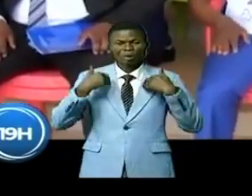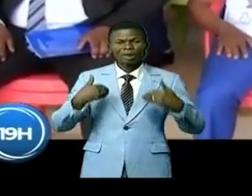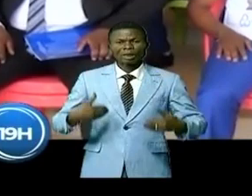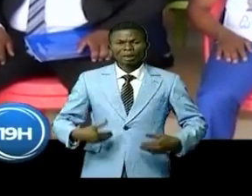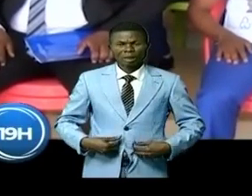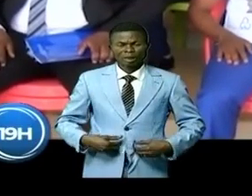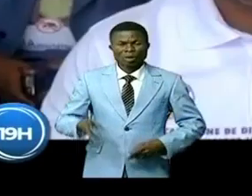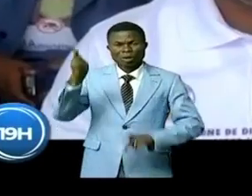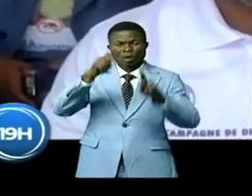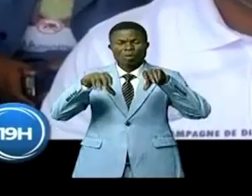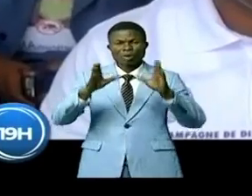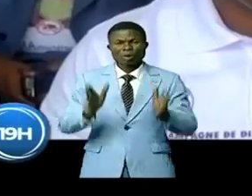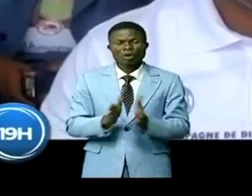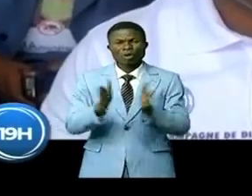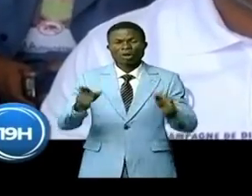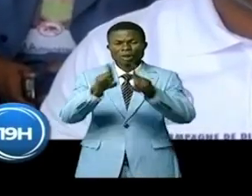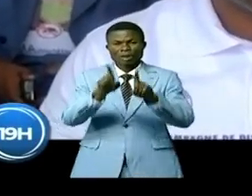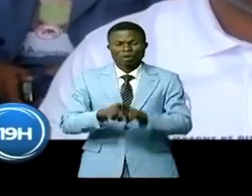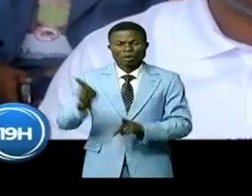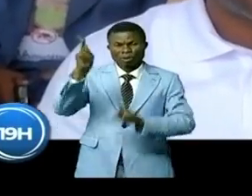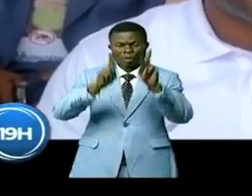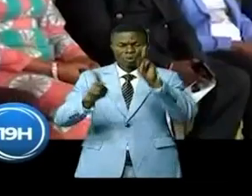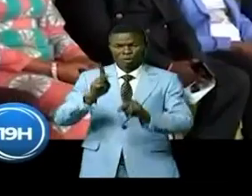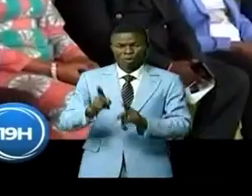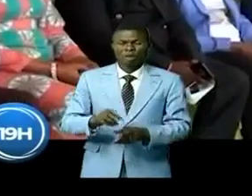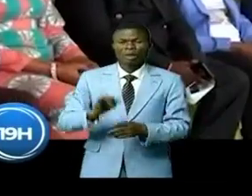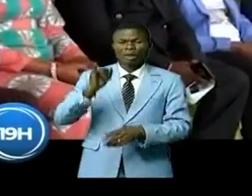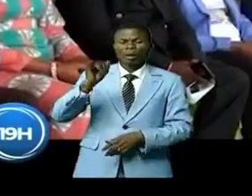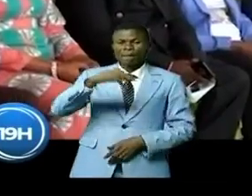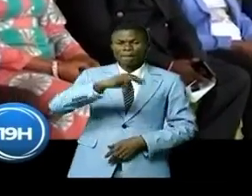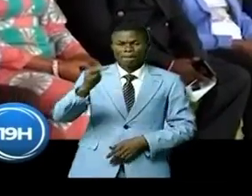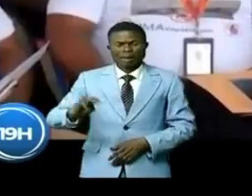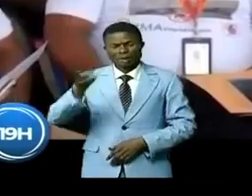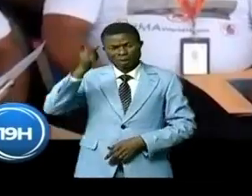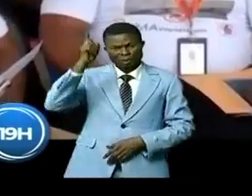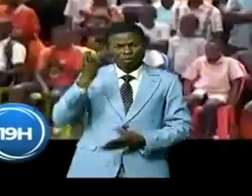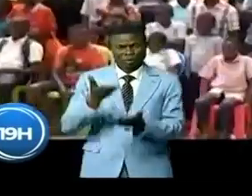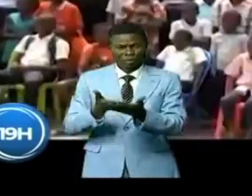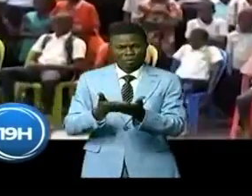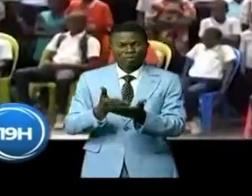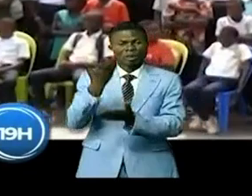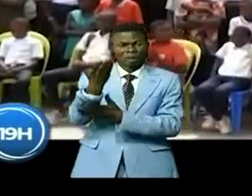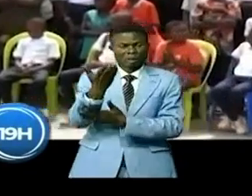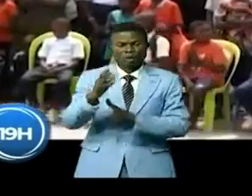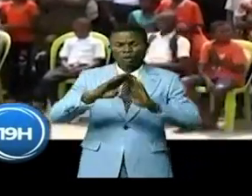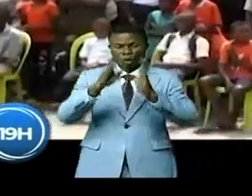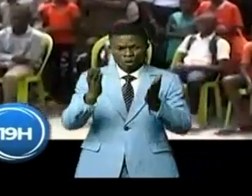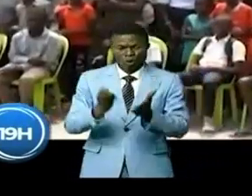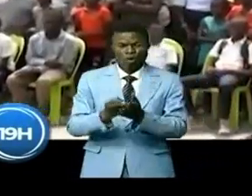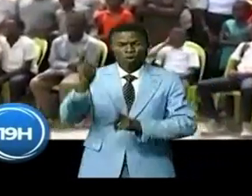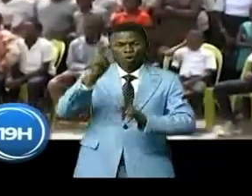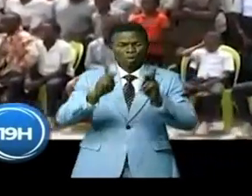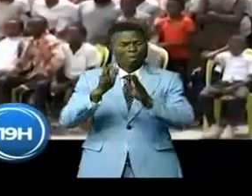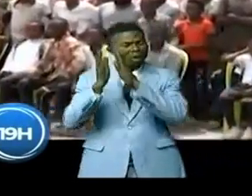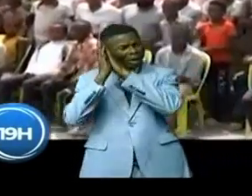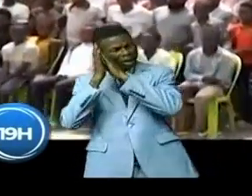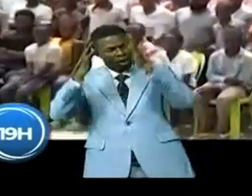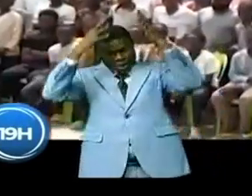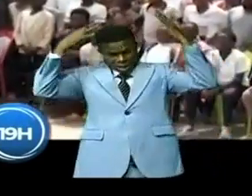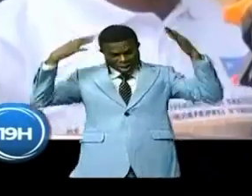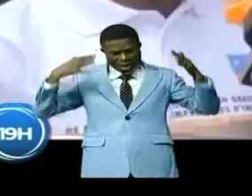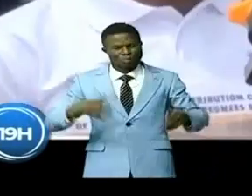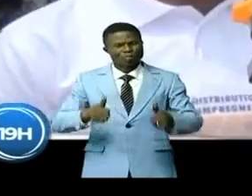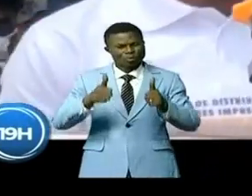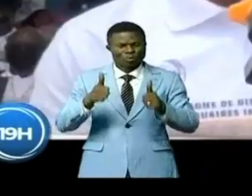du peuple congolais en général, mais de la population du Maniema en particulier, d'où il invite sa population à dormir dans la moustiquaire